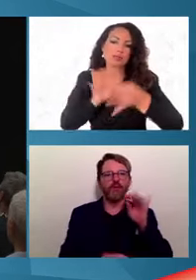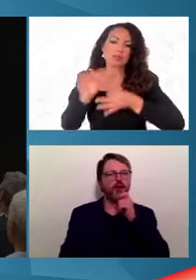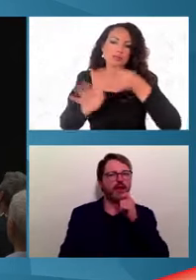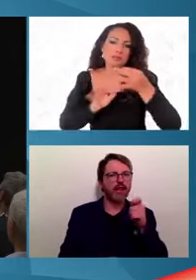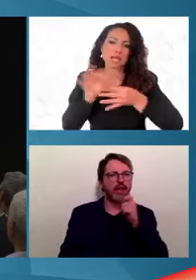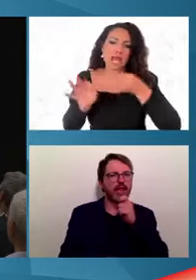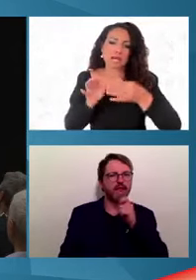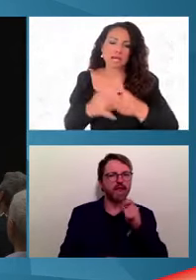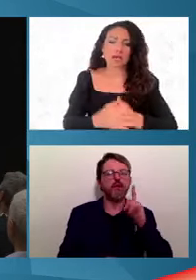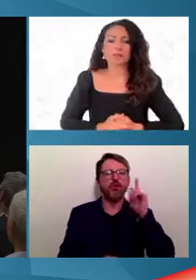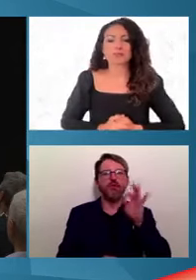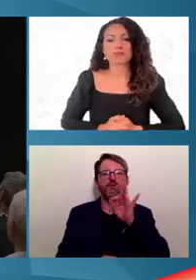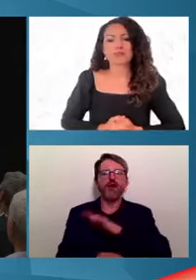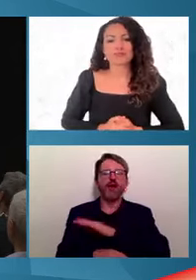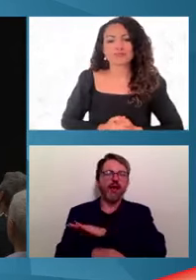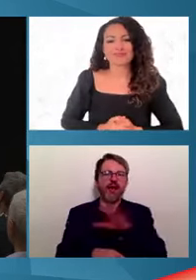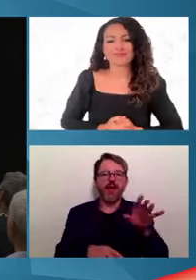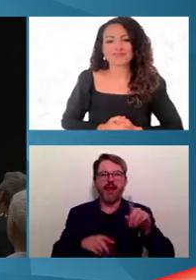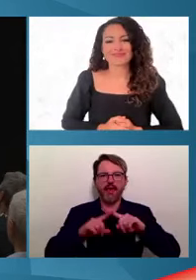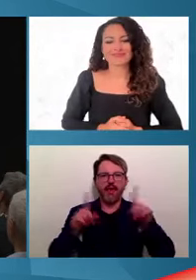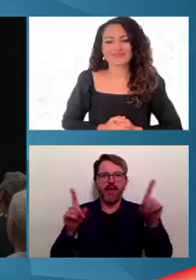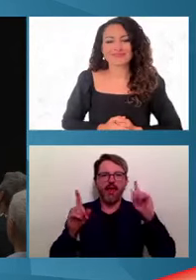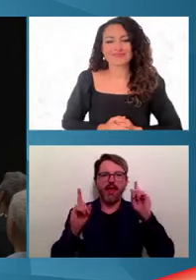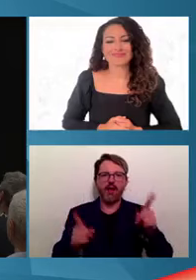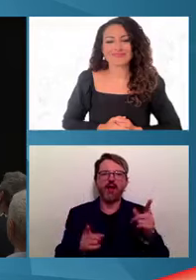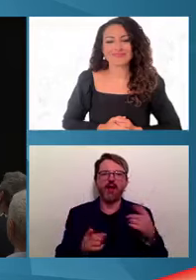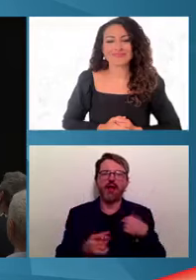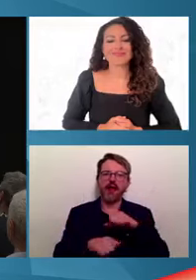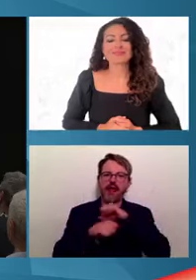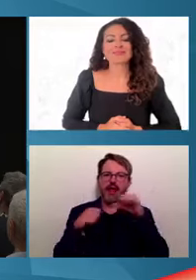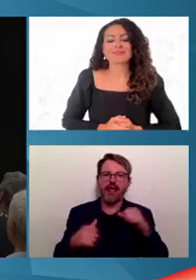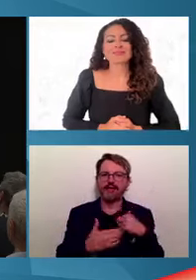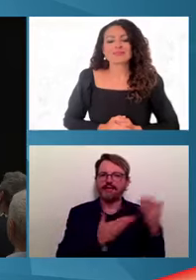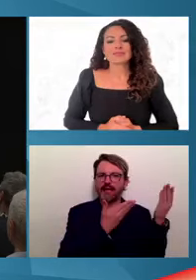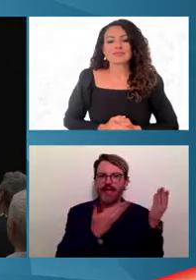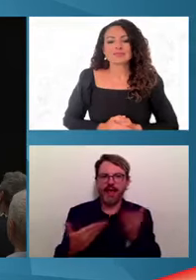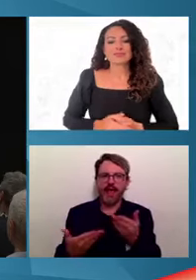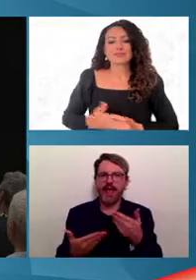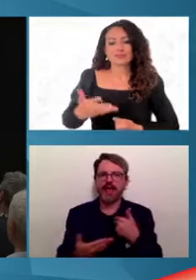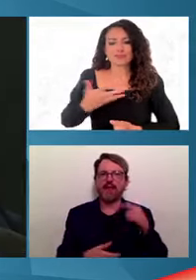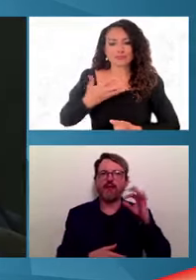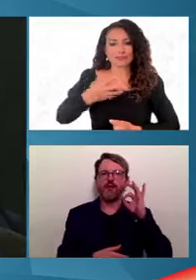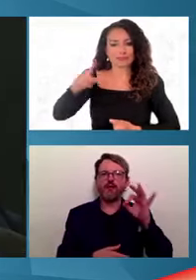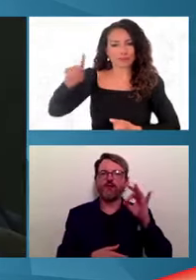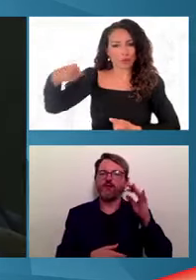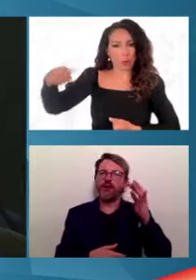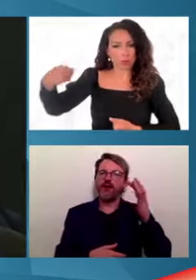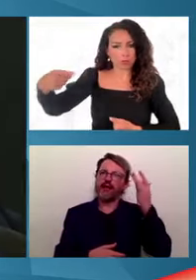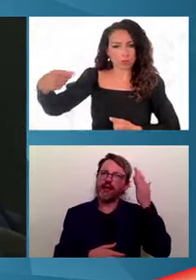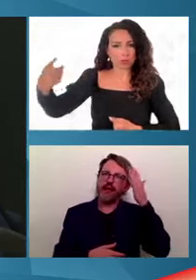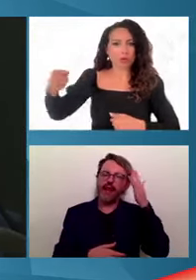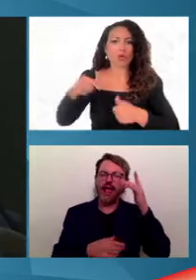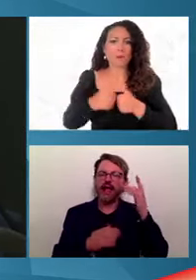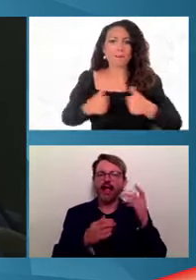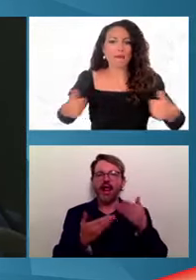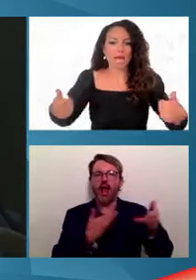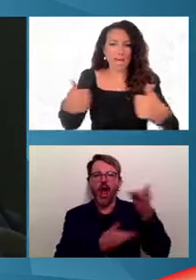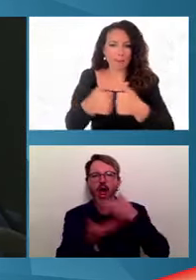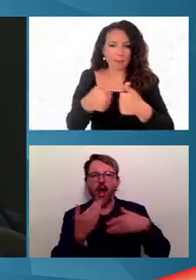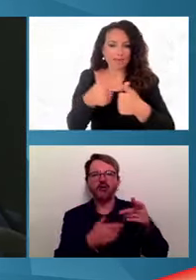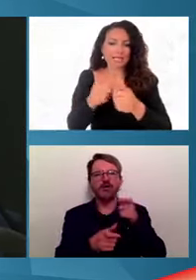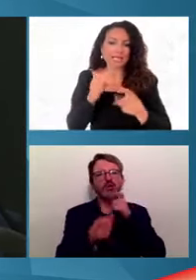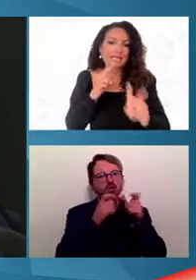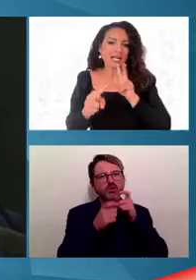für alle anderen natürlich die herzliche Einladung zum Gedankenaustausch, zum Gespräch jetzt bei einem